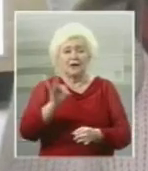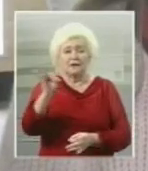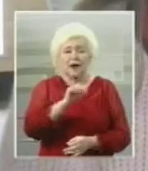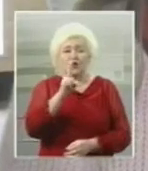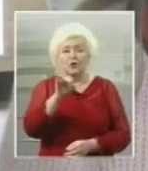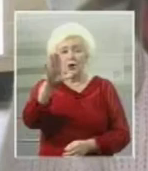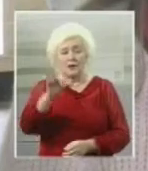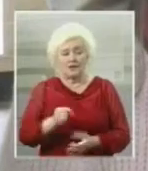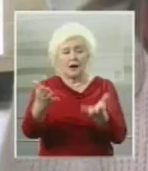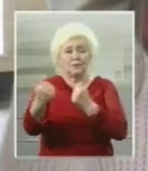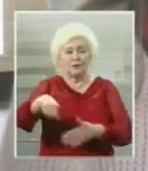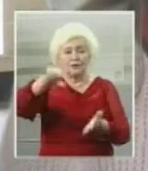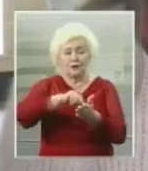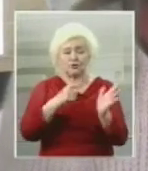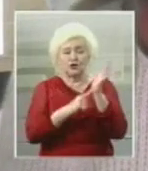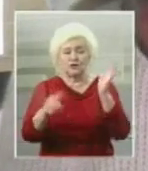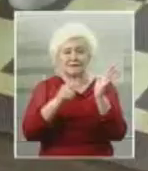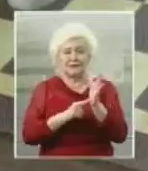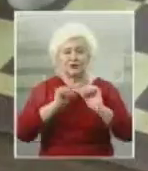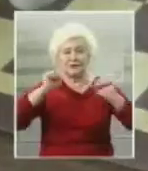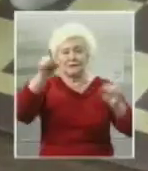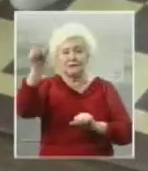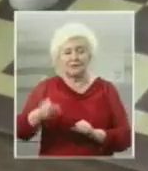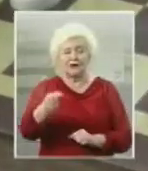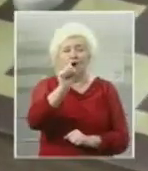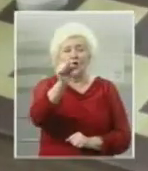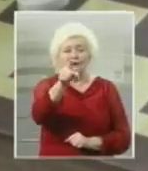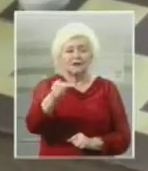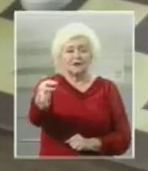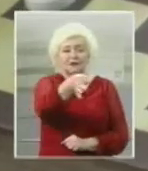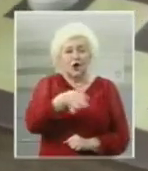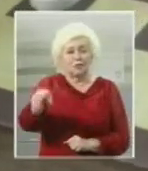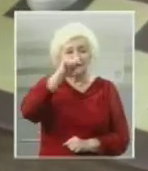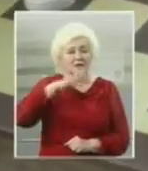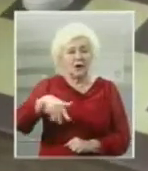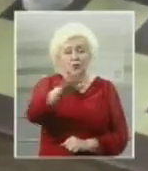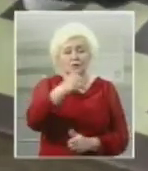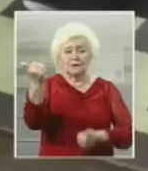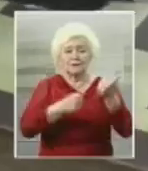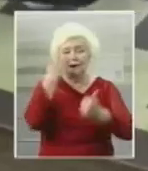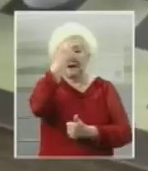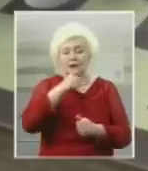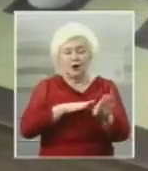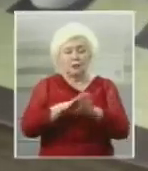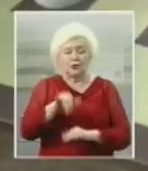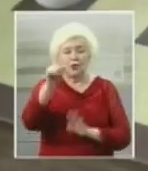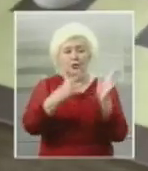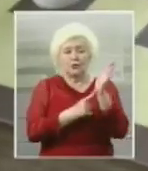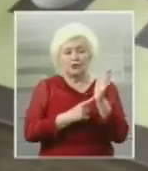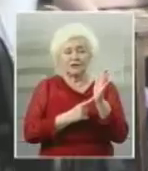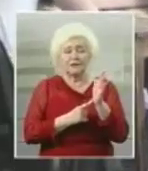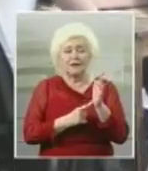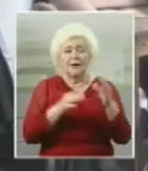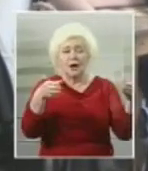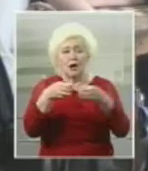Куколева. Брали участь 66 спортсменів з 11 областей України. Змагання особисті проходили у 6 вікових